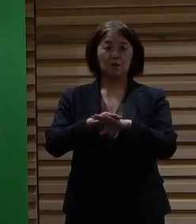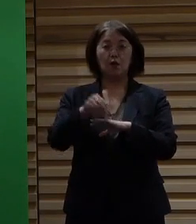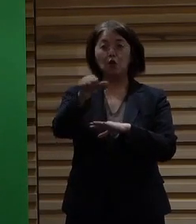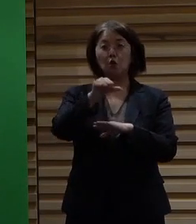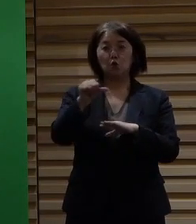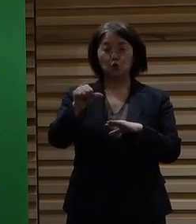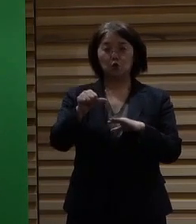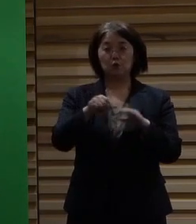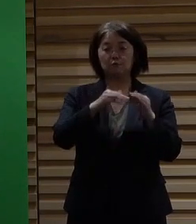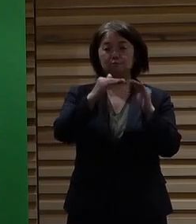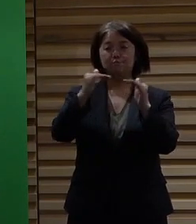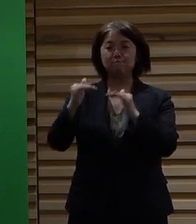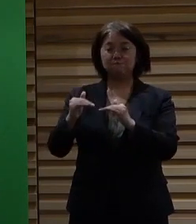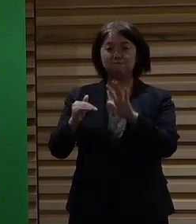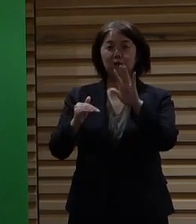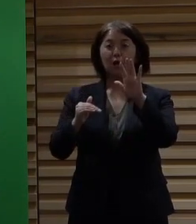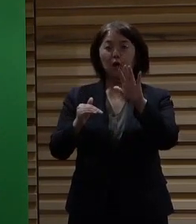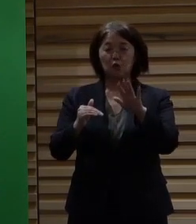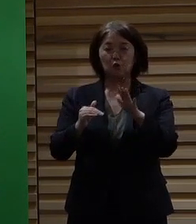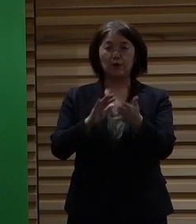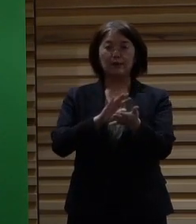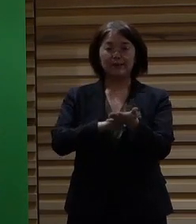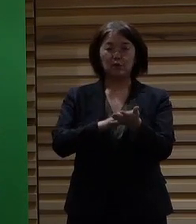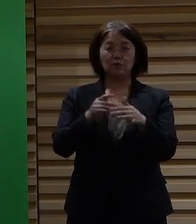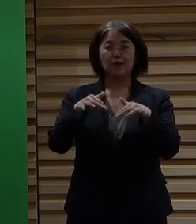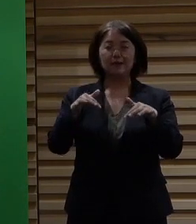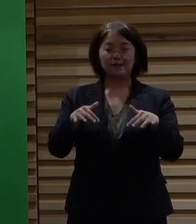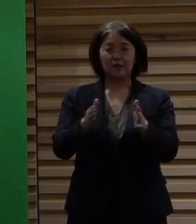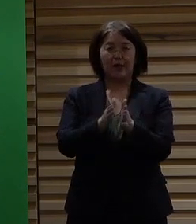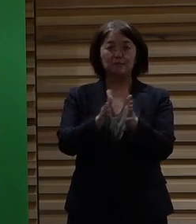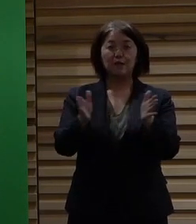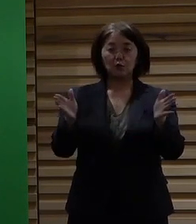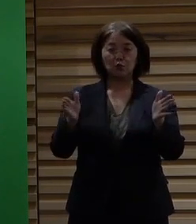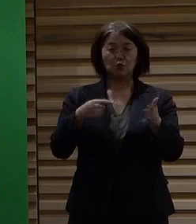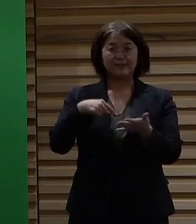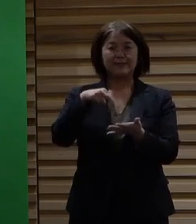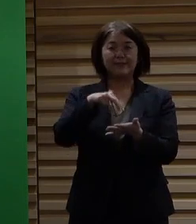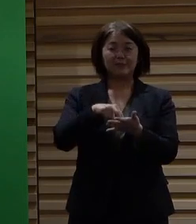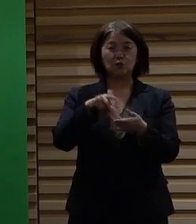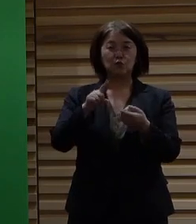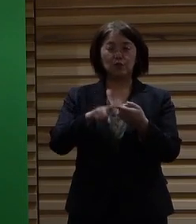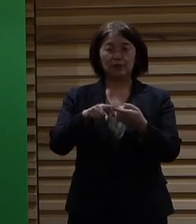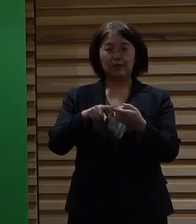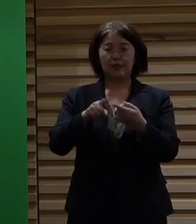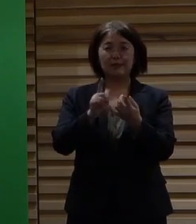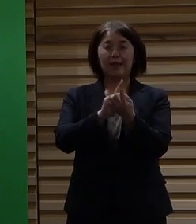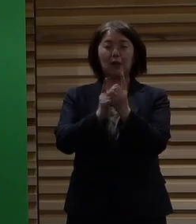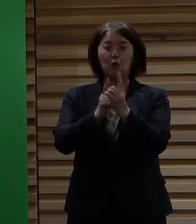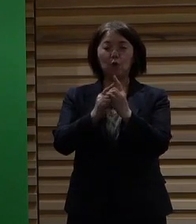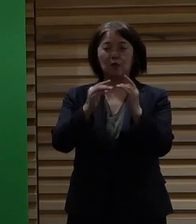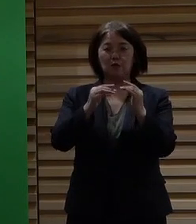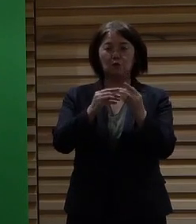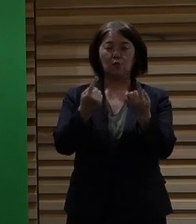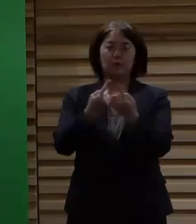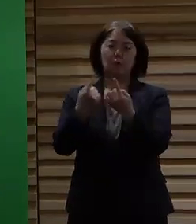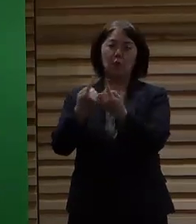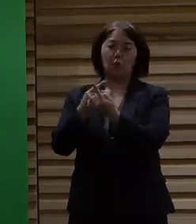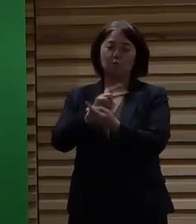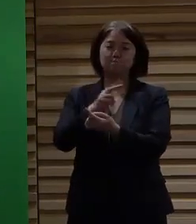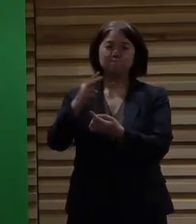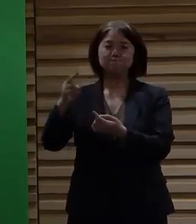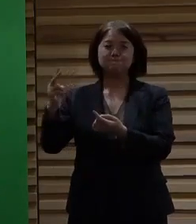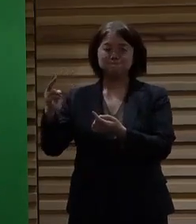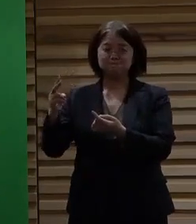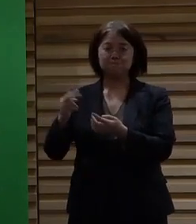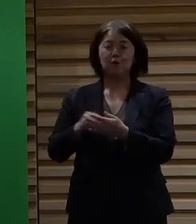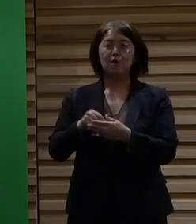療提供体制を幅広い医療機関による自律的な対応へ段階的に移行することとしています。これに伴い